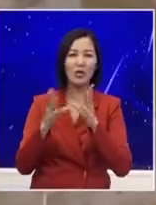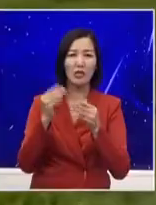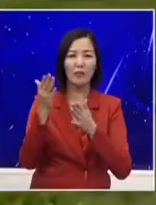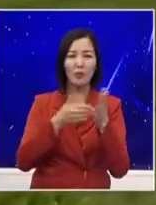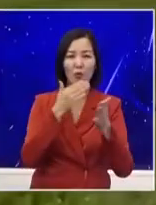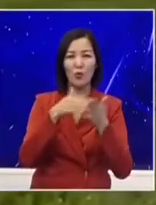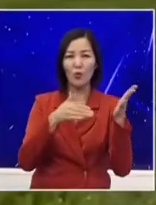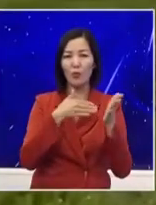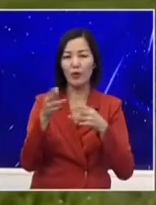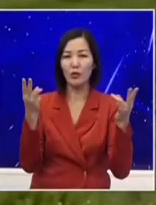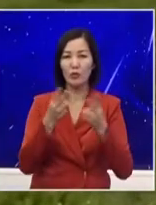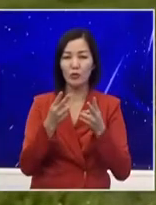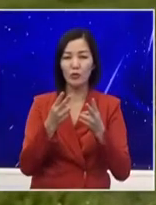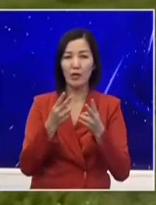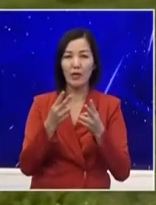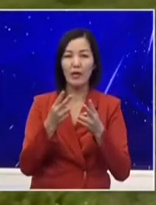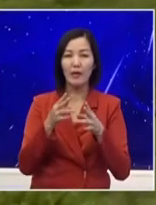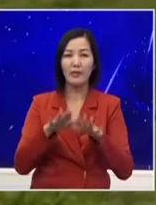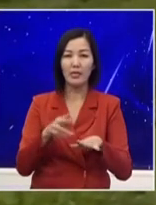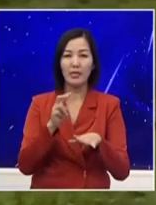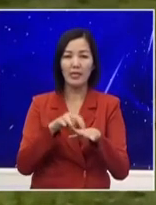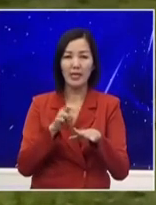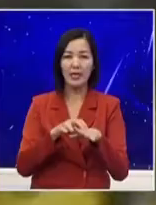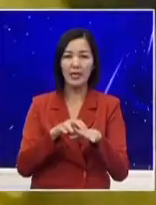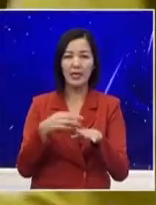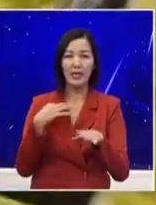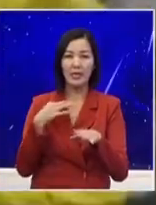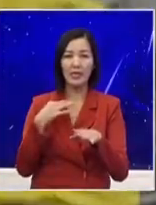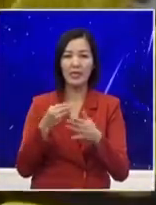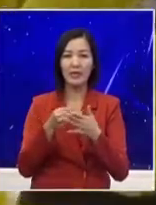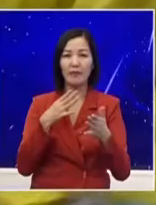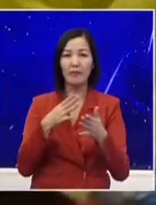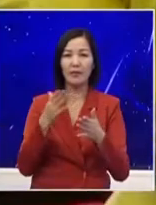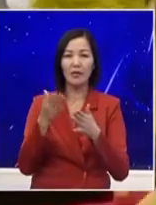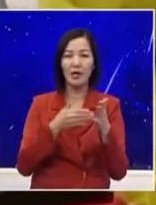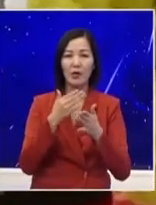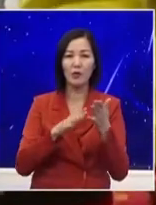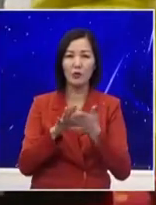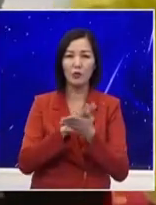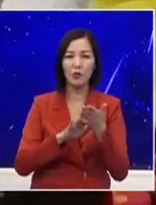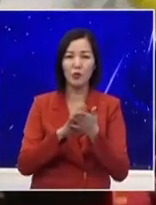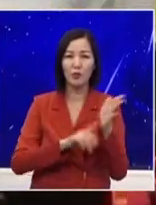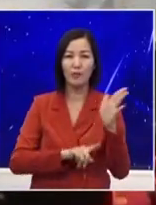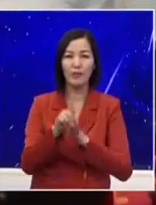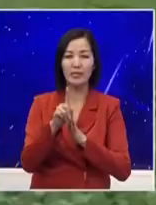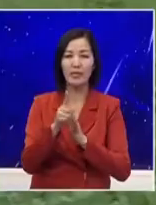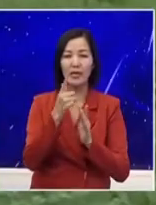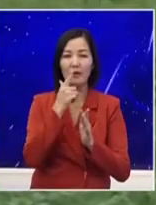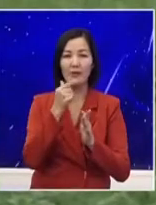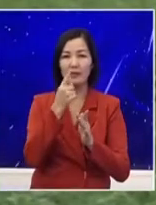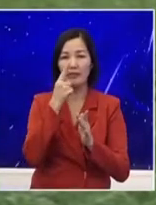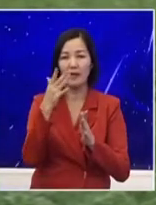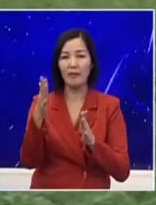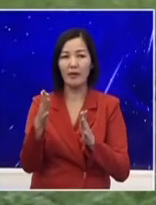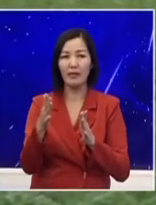себебі де осы. Жергілікті ветеринария мамандары терісі бағалы аңды жоюға кірісіп кетті. Сонымен қатар, қызыл аймақтан 8 шақырым